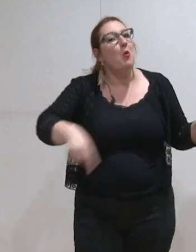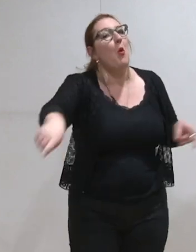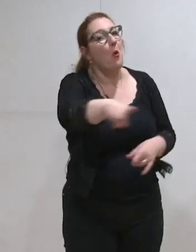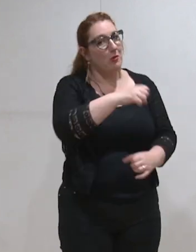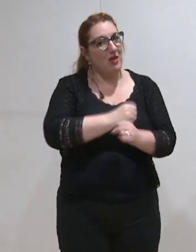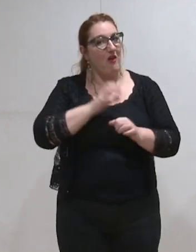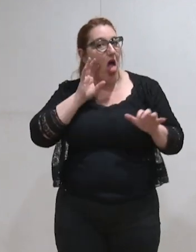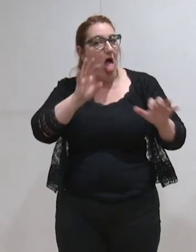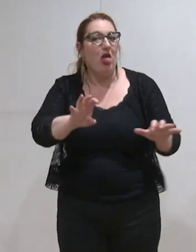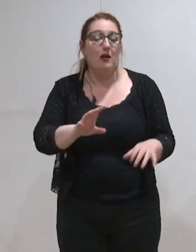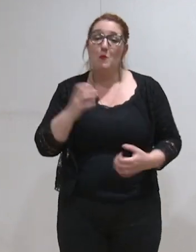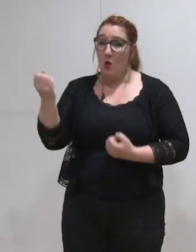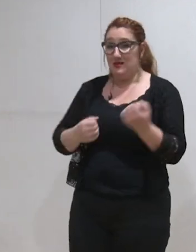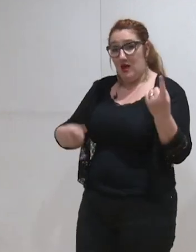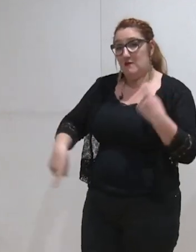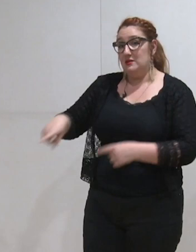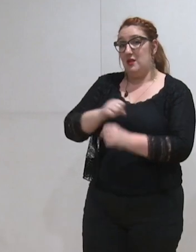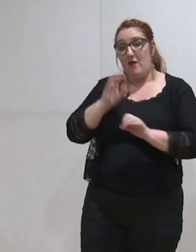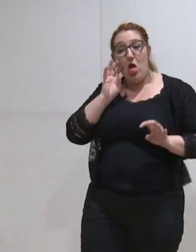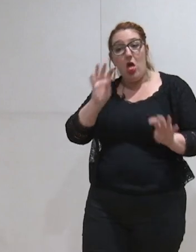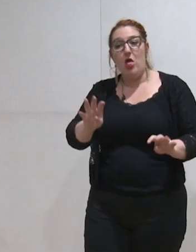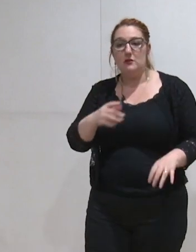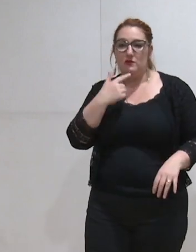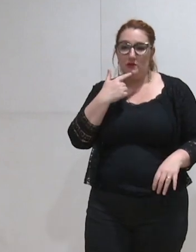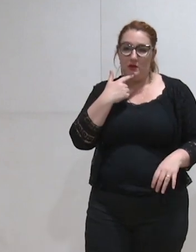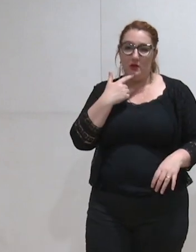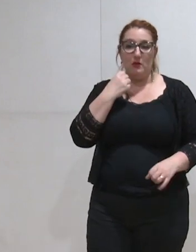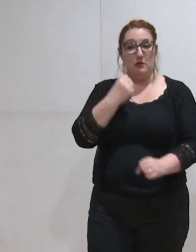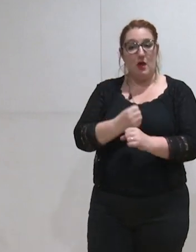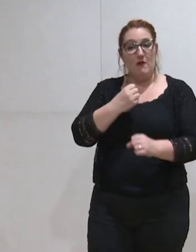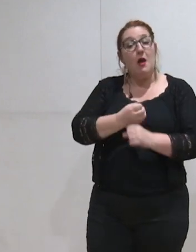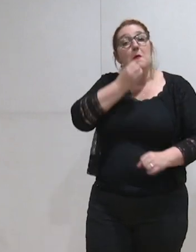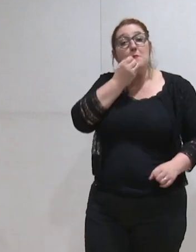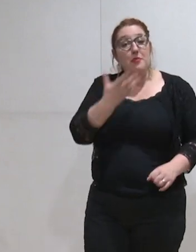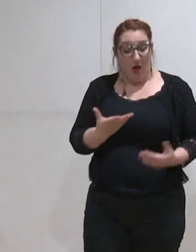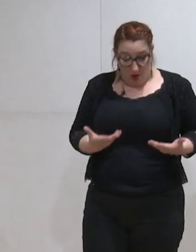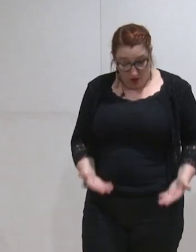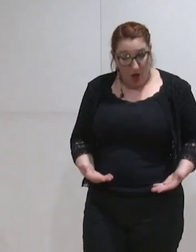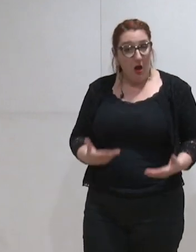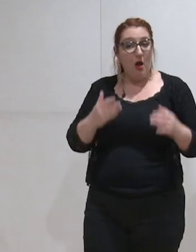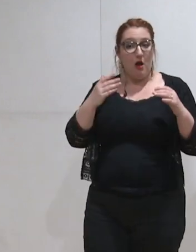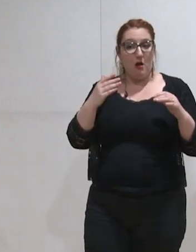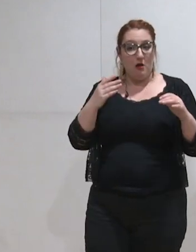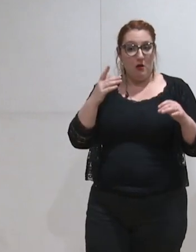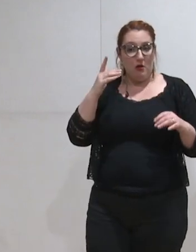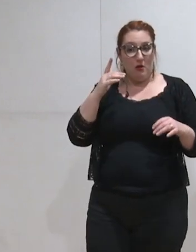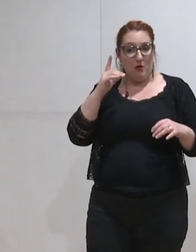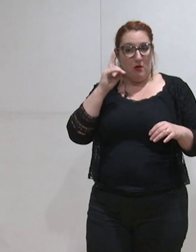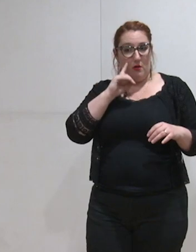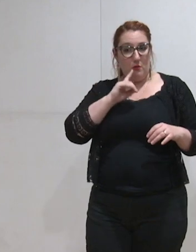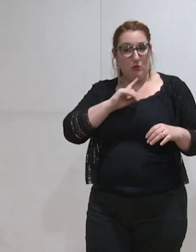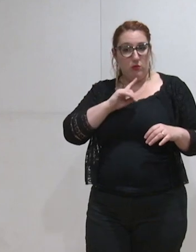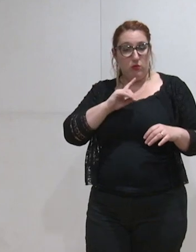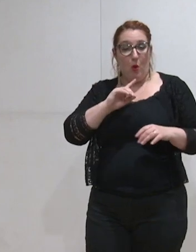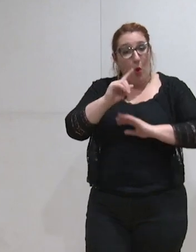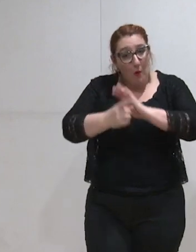évidemment pour les services et qui ne paraît pas utile si le boulot est bien fait dès maintenant de réitérer par exemple dans 3 années mais ça à